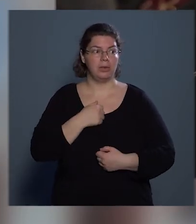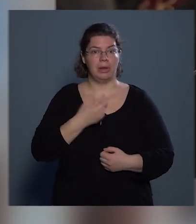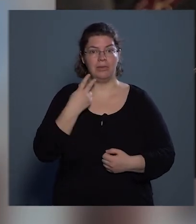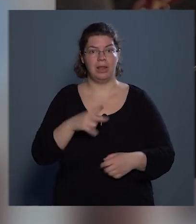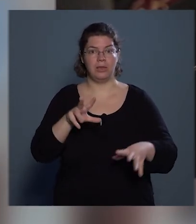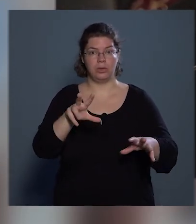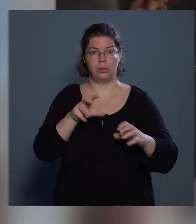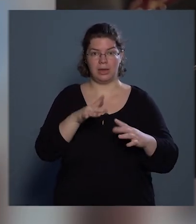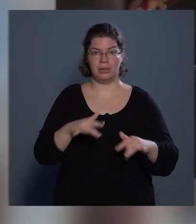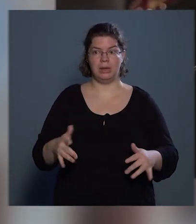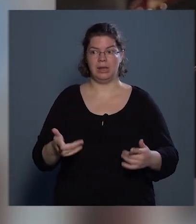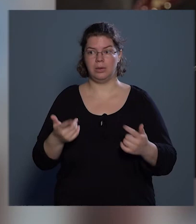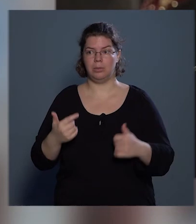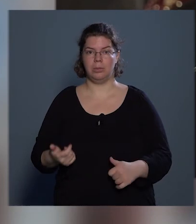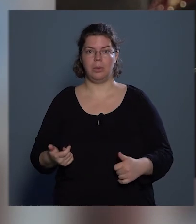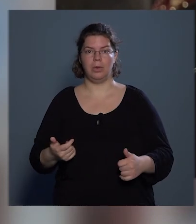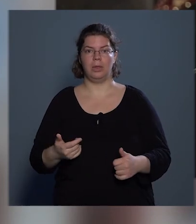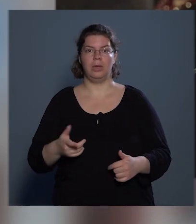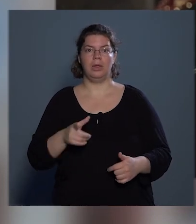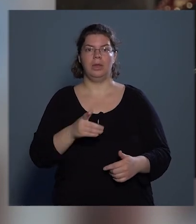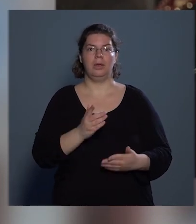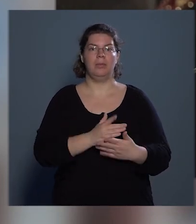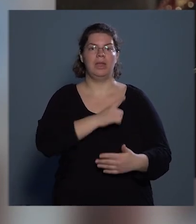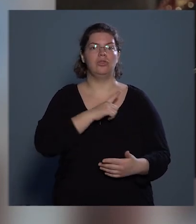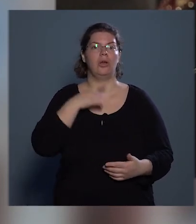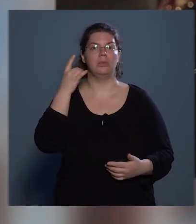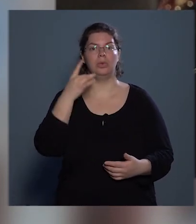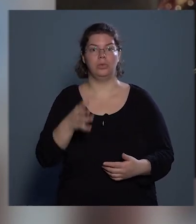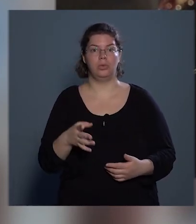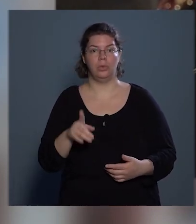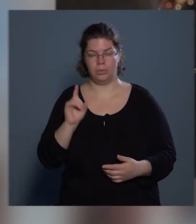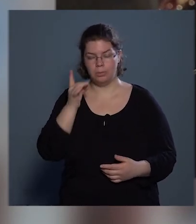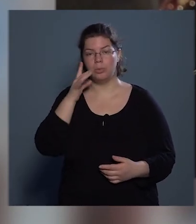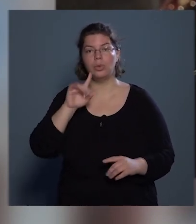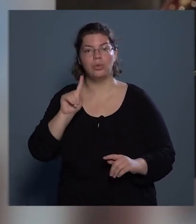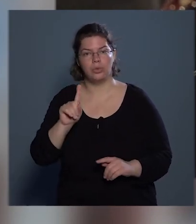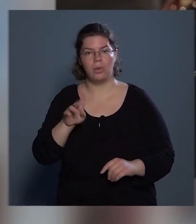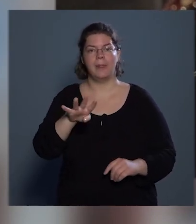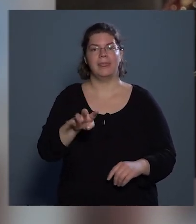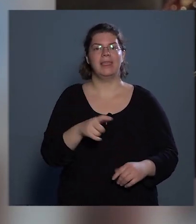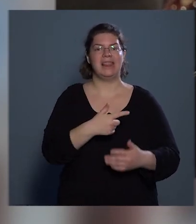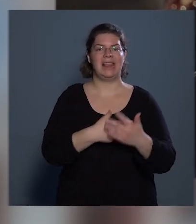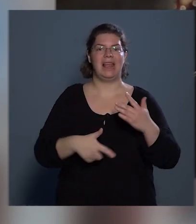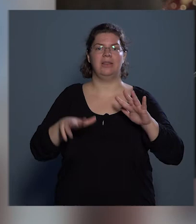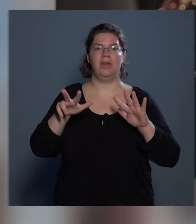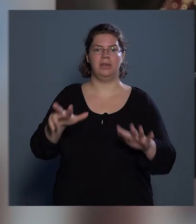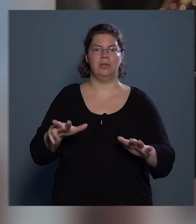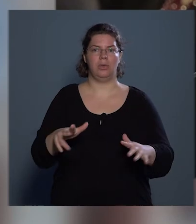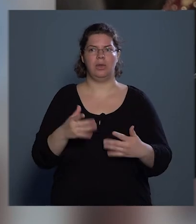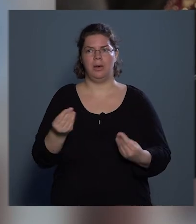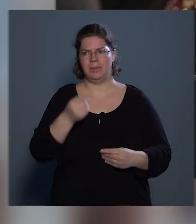már csak bruttó, ez is fontos, bruttó 478, ami ugye nettóban már